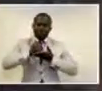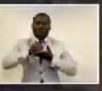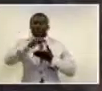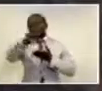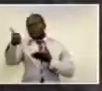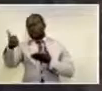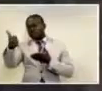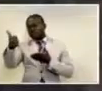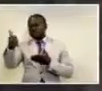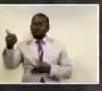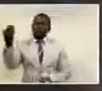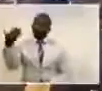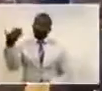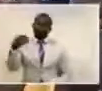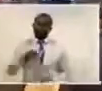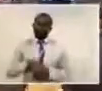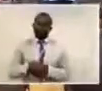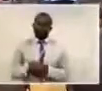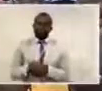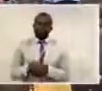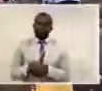undi